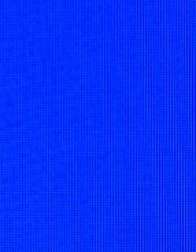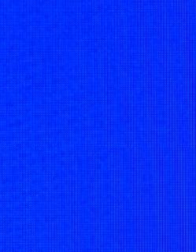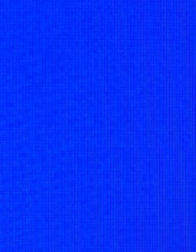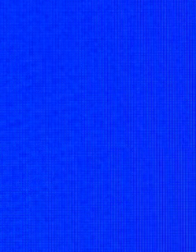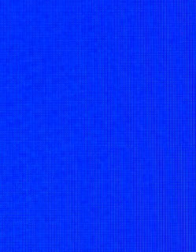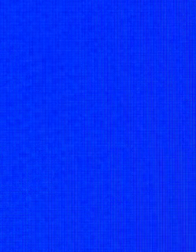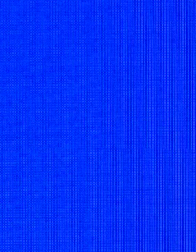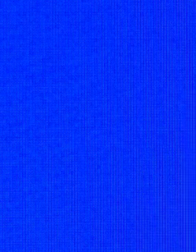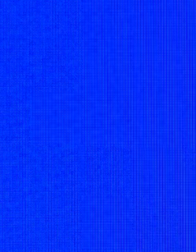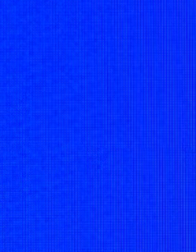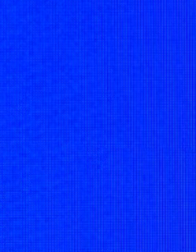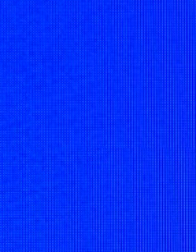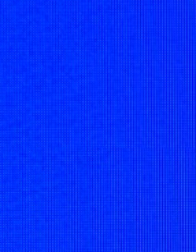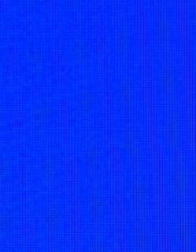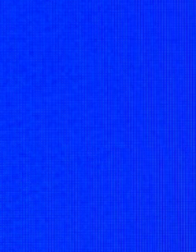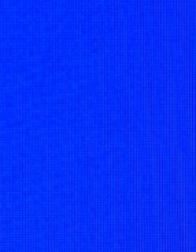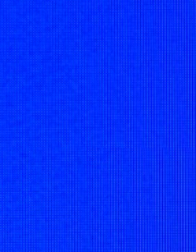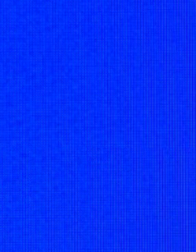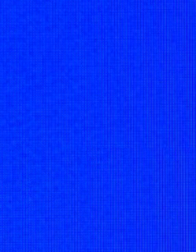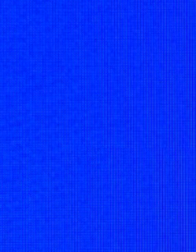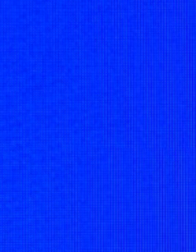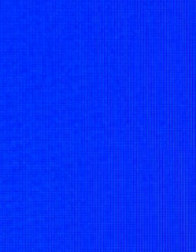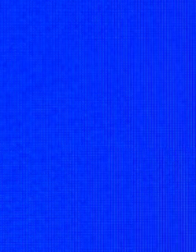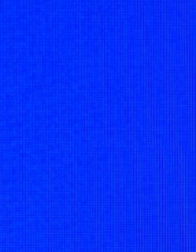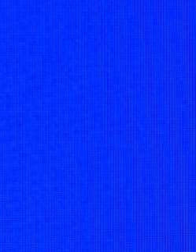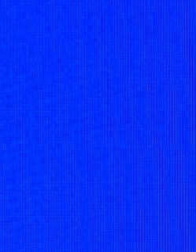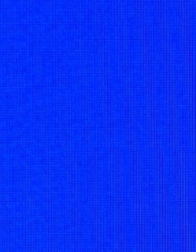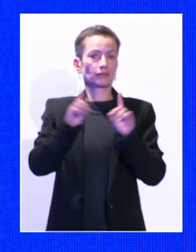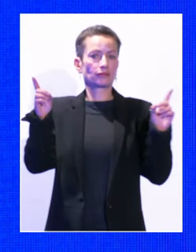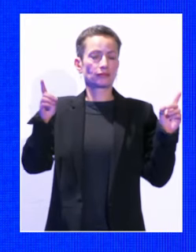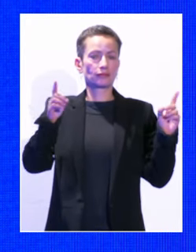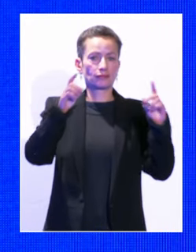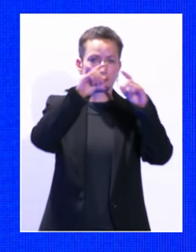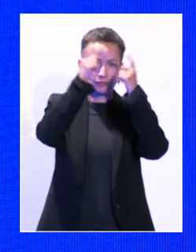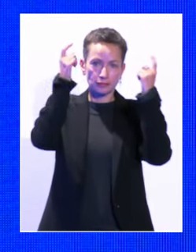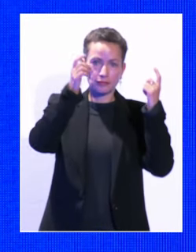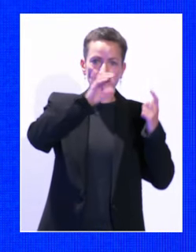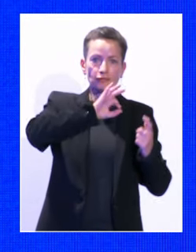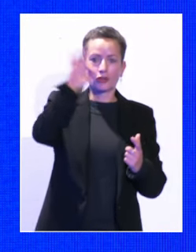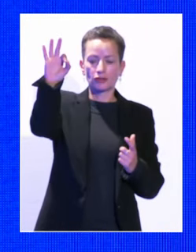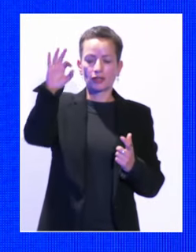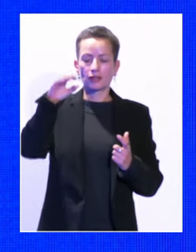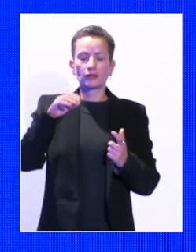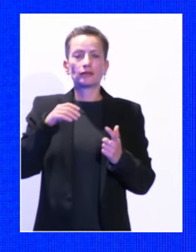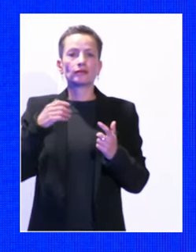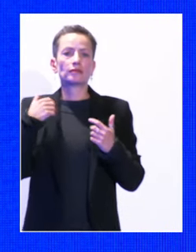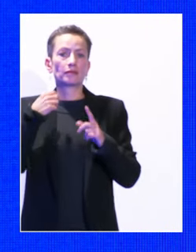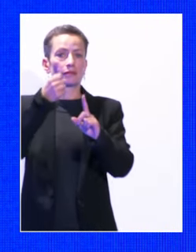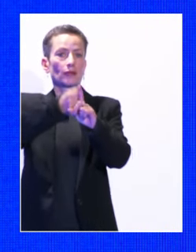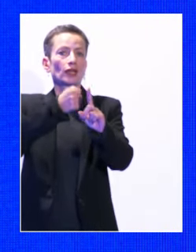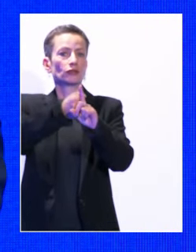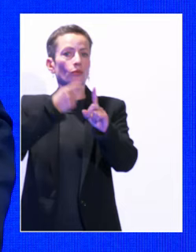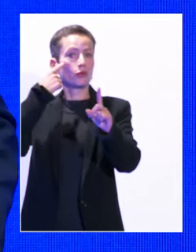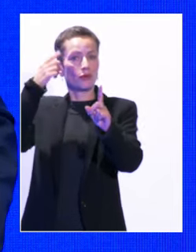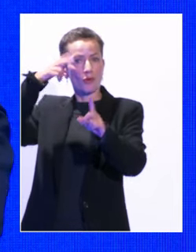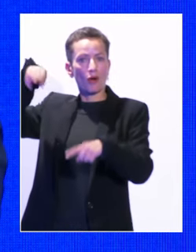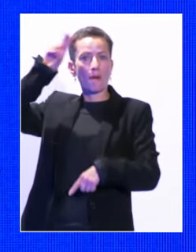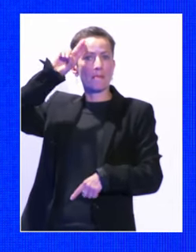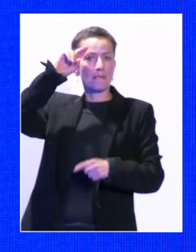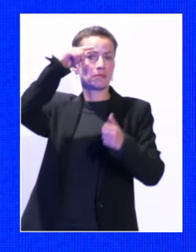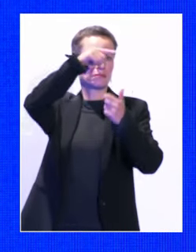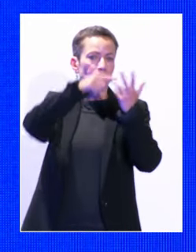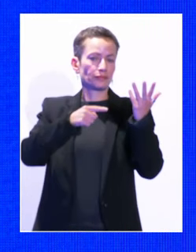démocrate, comme français, comme militant de l'Europe. Donc merci de